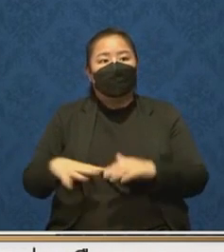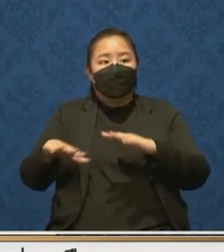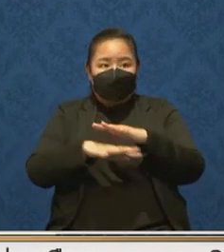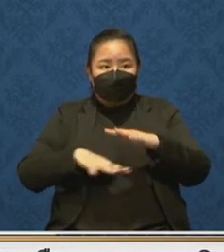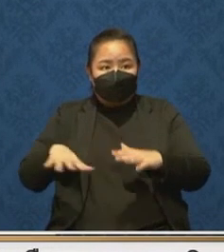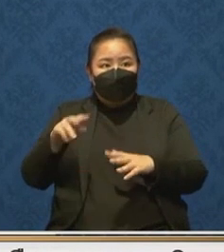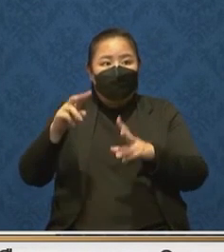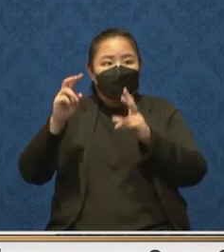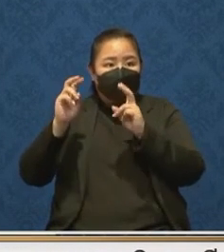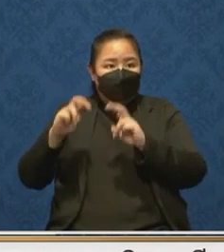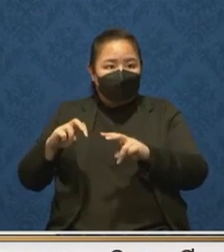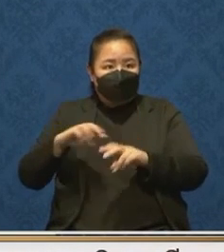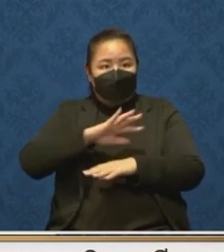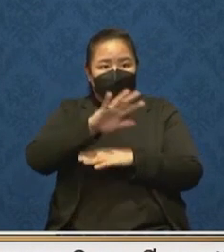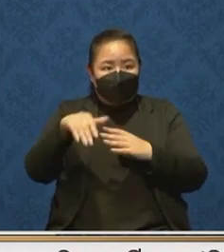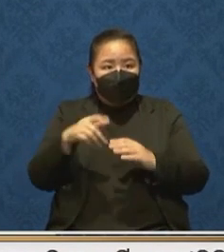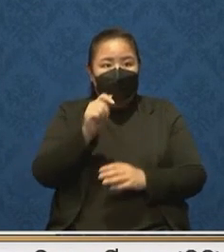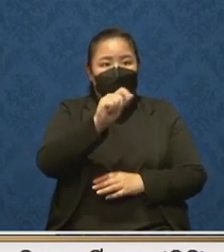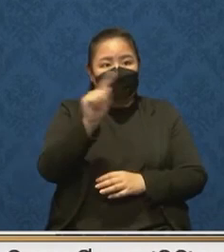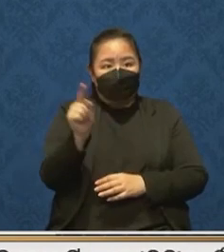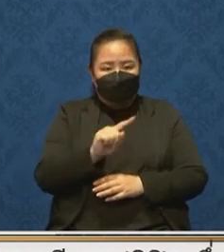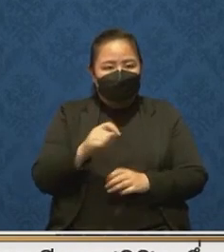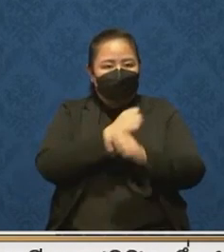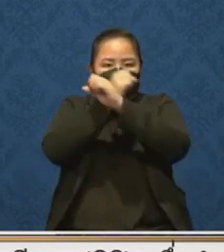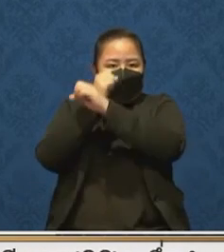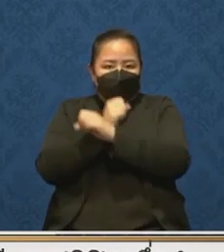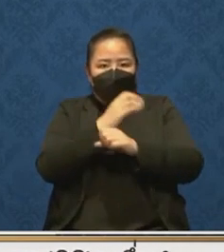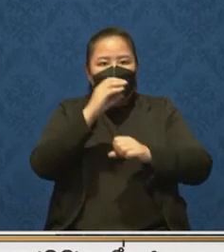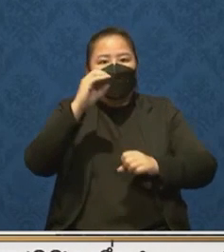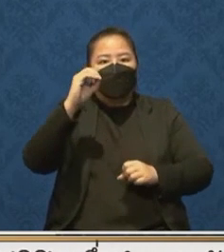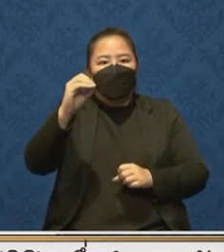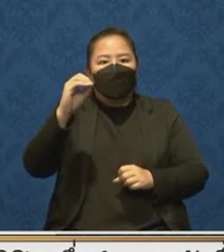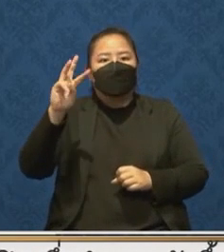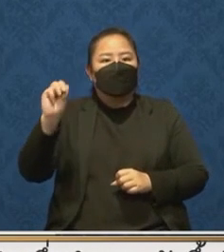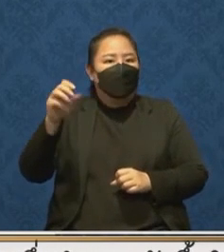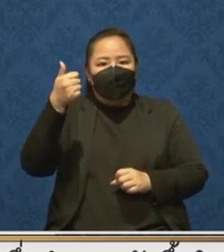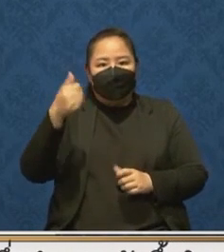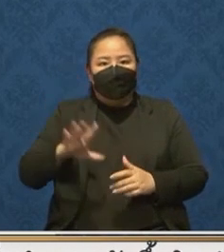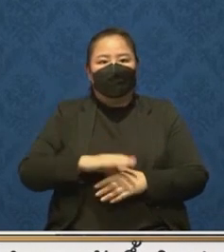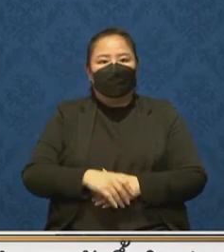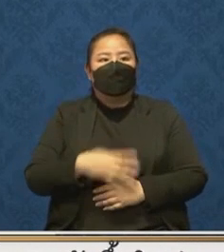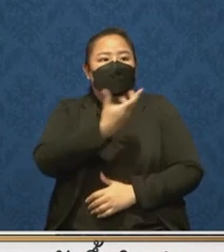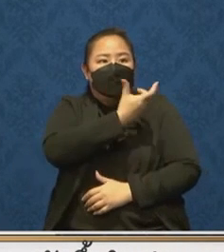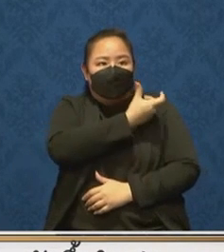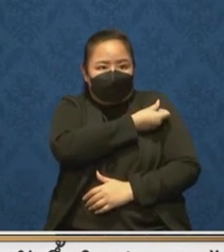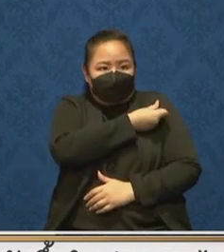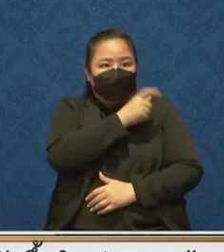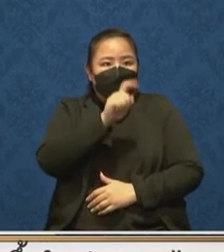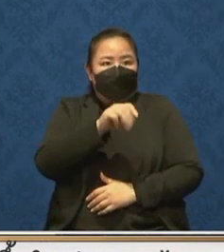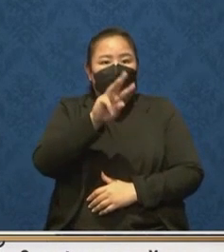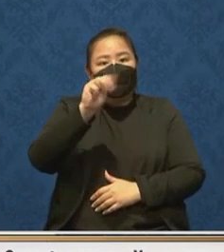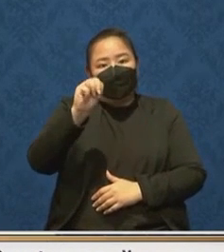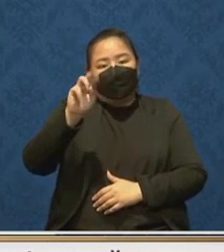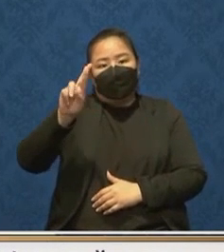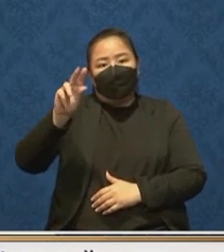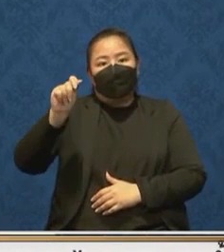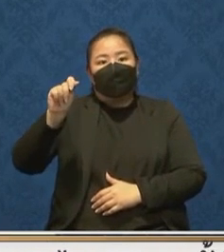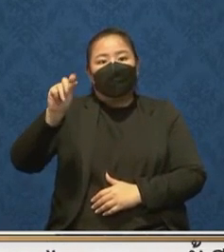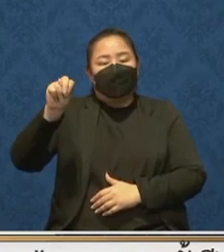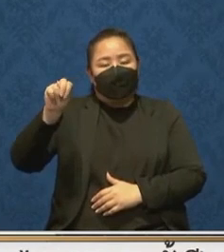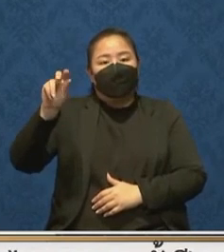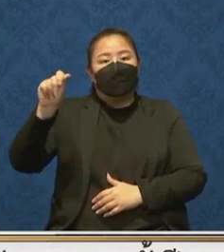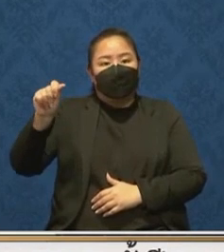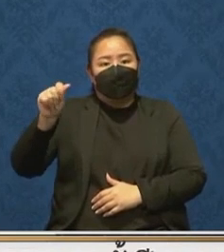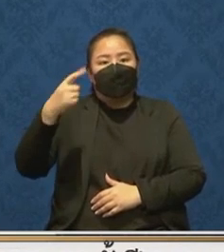้องกันโอมิคอนไม่ได้และต้องฉีดกระต้นด้วยวักซีน mRNAคือ Pfizer หรอ Moderna เท่านั้